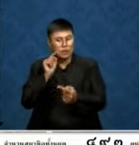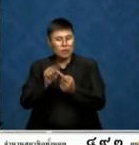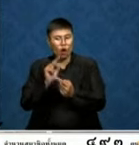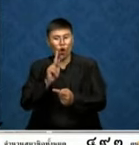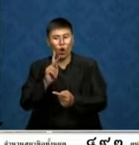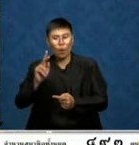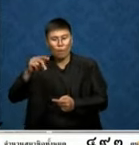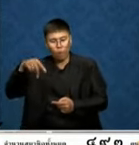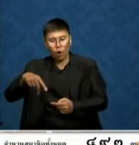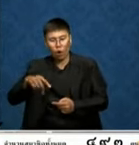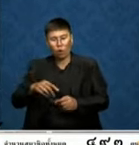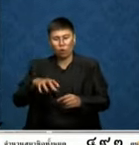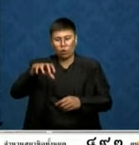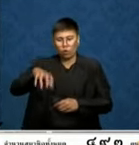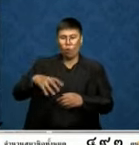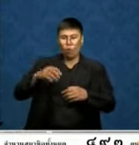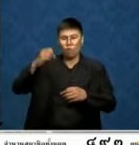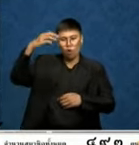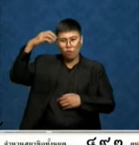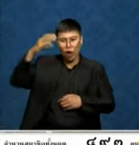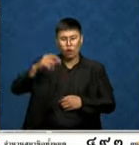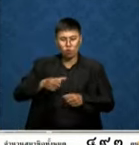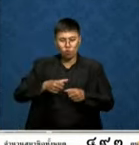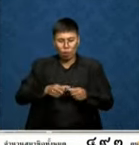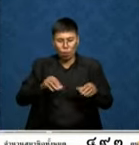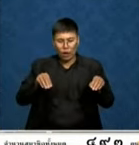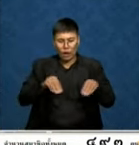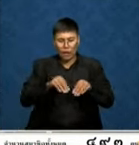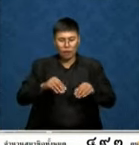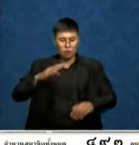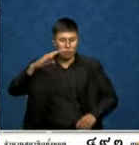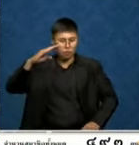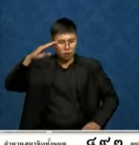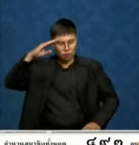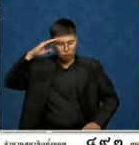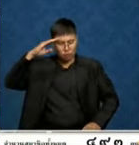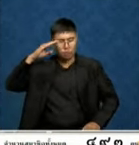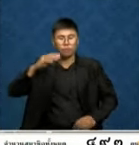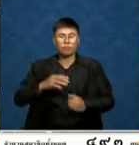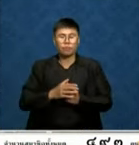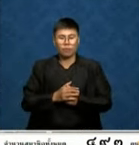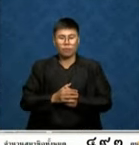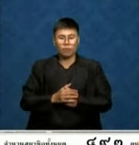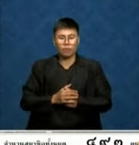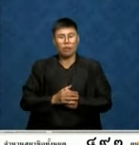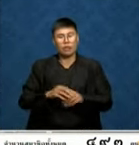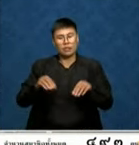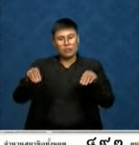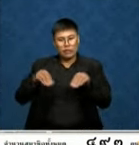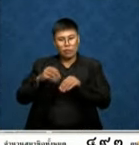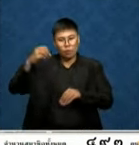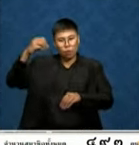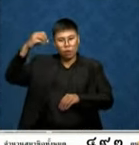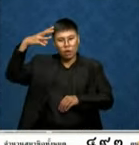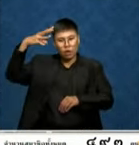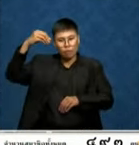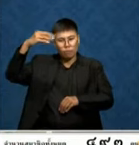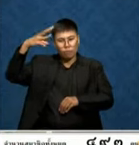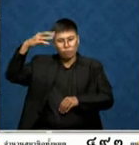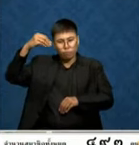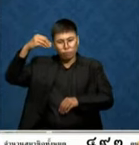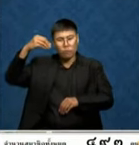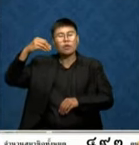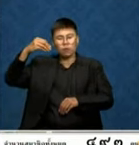โรงไฟฟ้าที่อยู่ในเขตกองทัพหรือมาตรการในการบริหารจัดการค่าไฟติดดับๆเนี่ยผมก็จะยืนยันตล